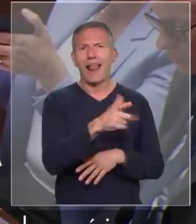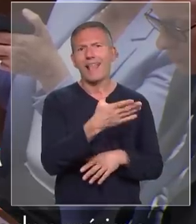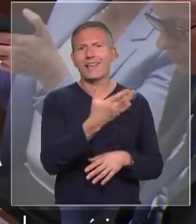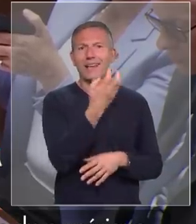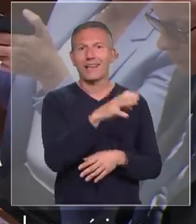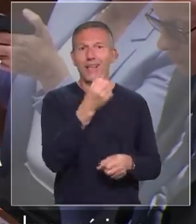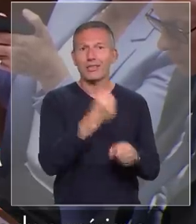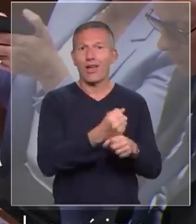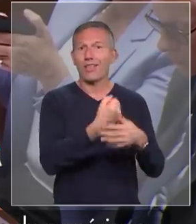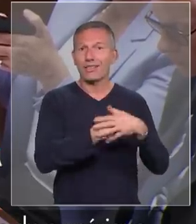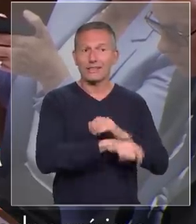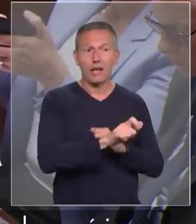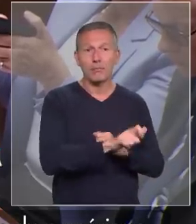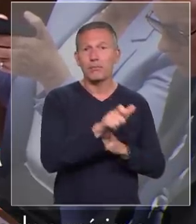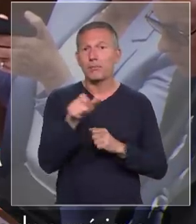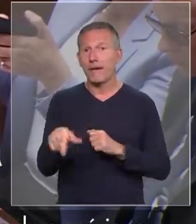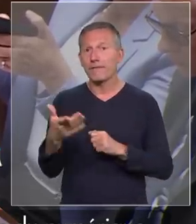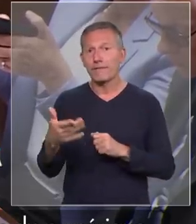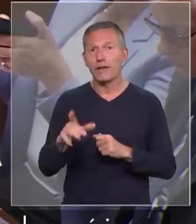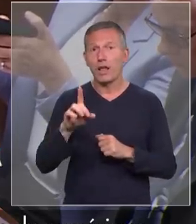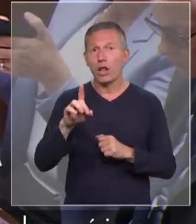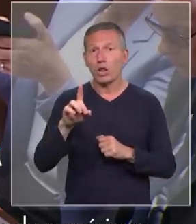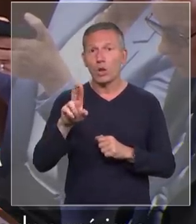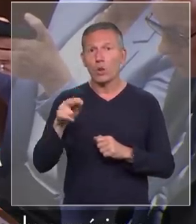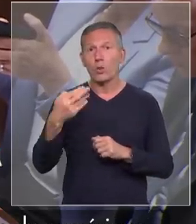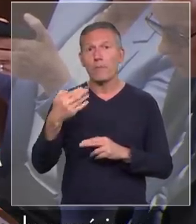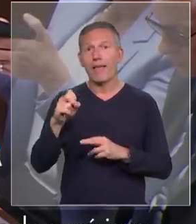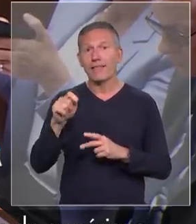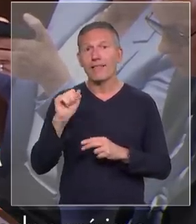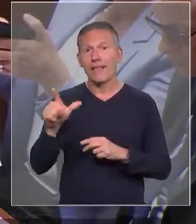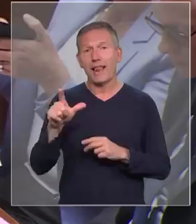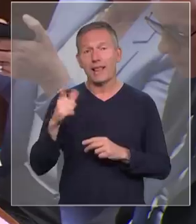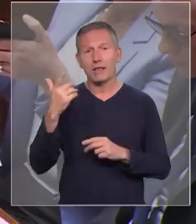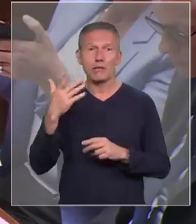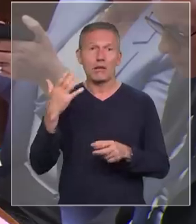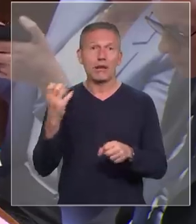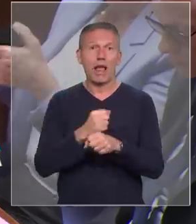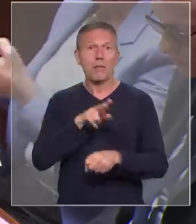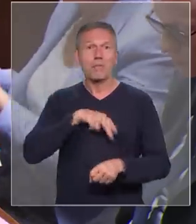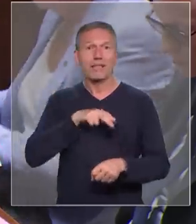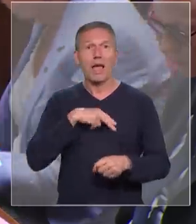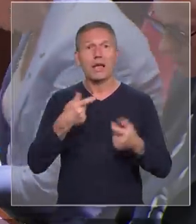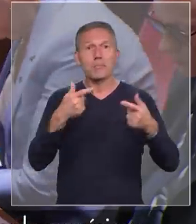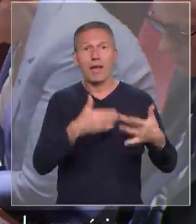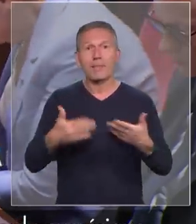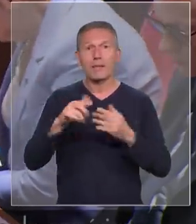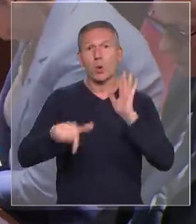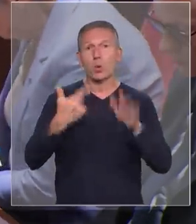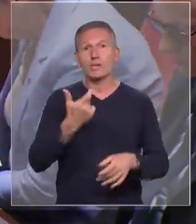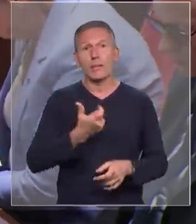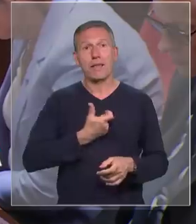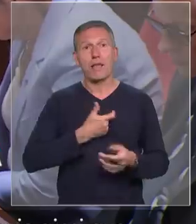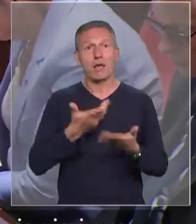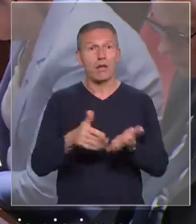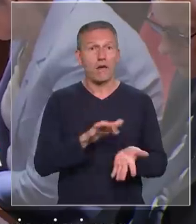400e anniversaire de naissance, à Hugo Duminil-Copin, lauréat de la médaille Fields en mathématiques l'année dernière, la 12e pour la France, notre pays